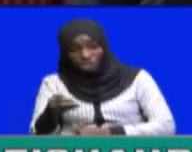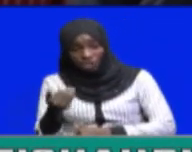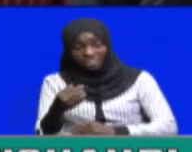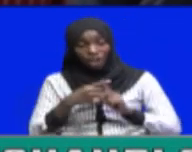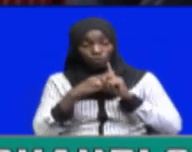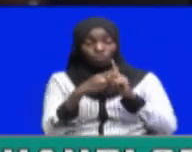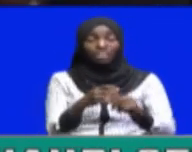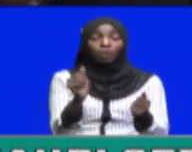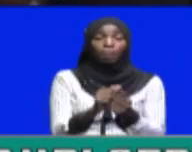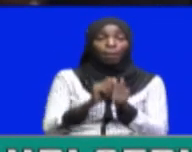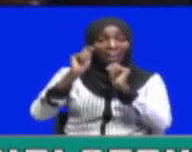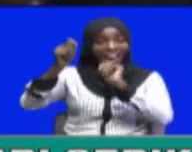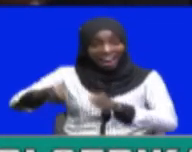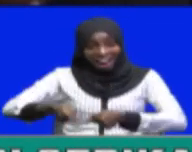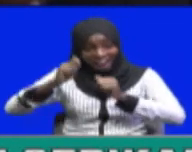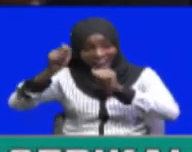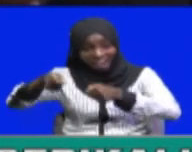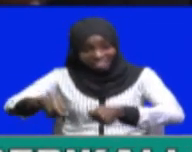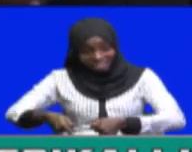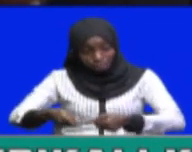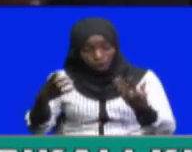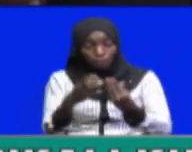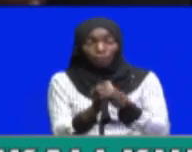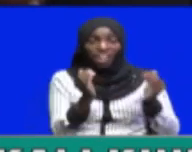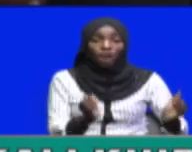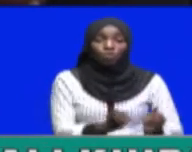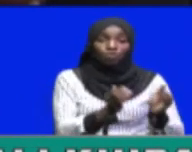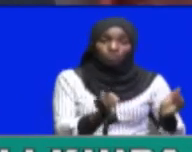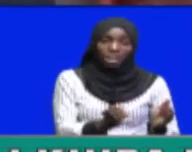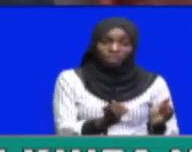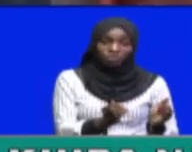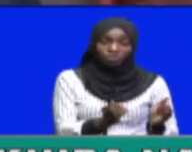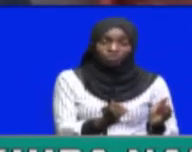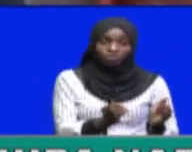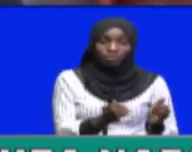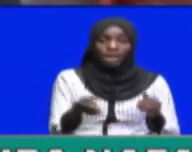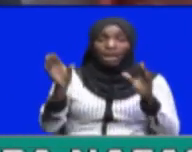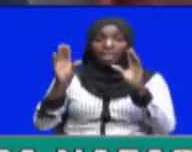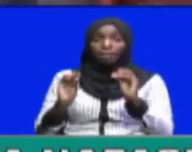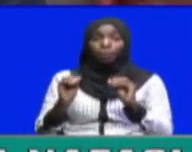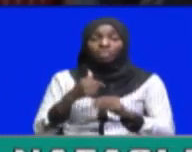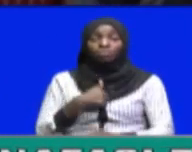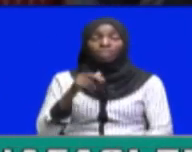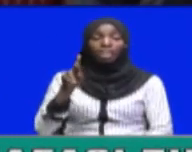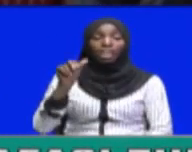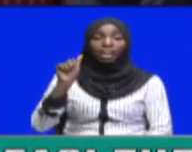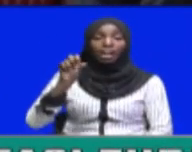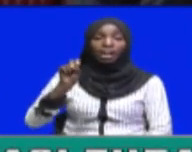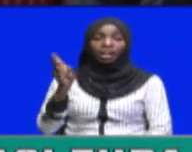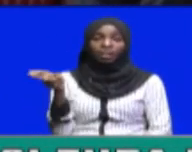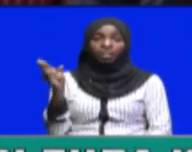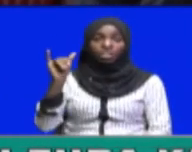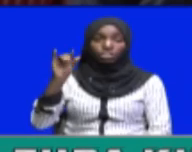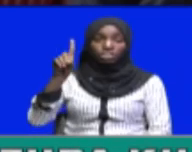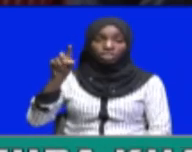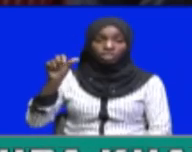sekta ya kilimo ambayo ndio tegemezi kuu la pato la taifa. Nikiripoti Rashida Abdi, ofisi ya makamu wa